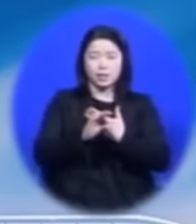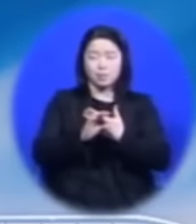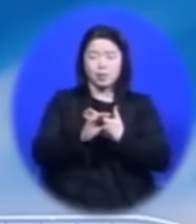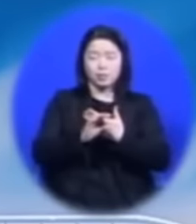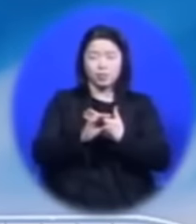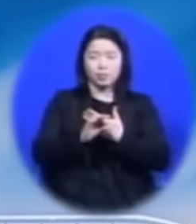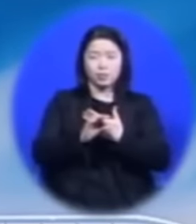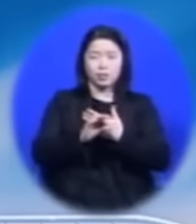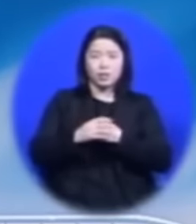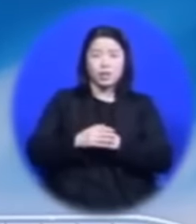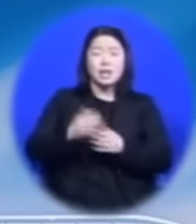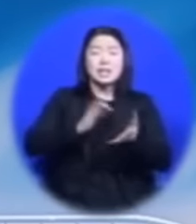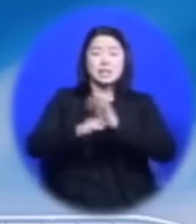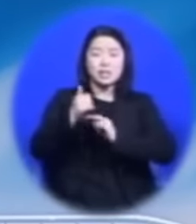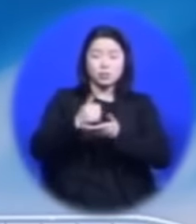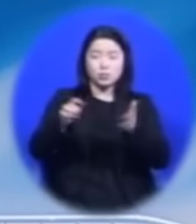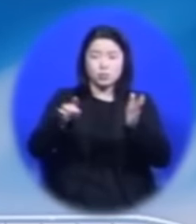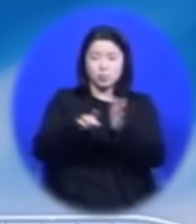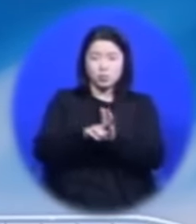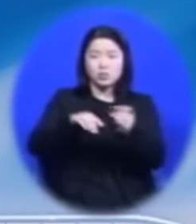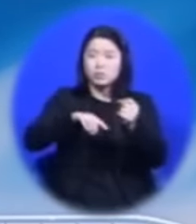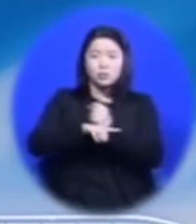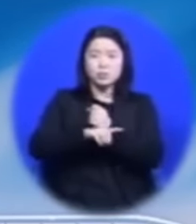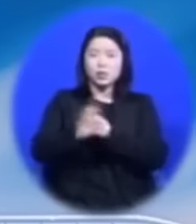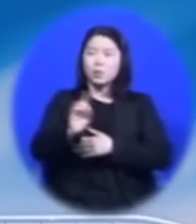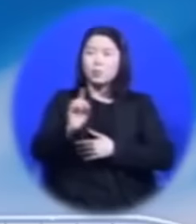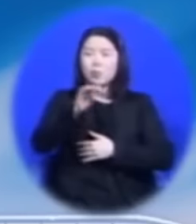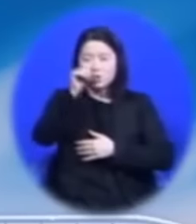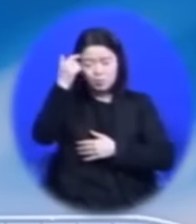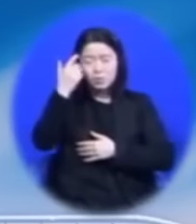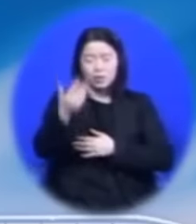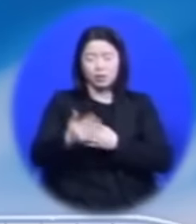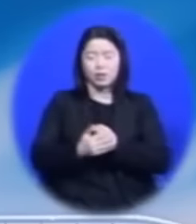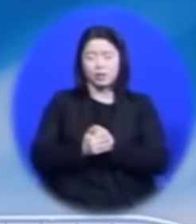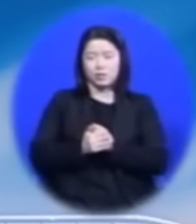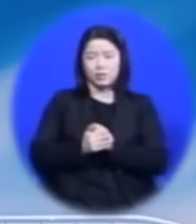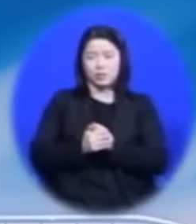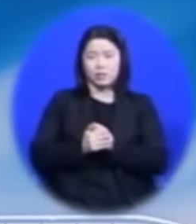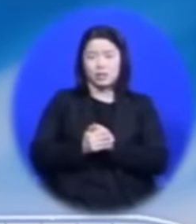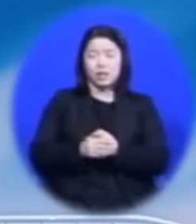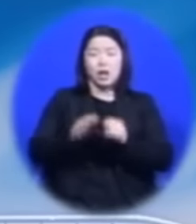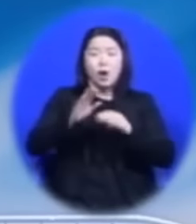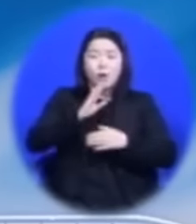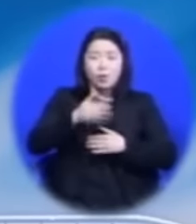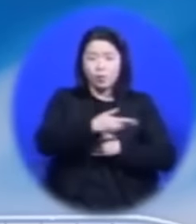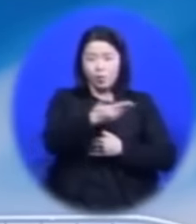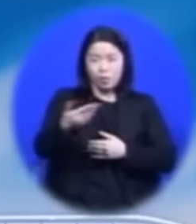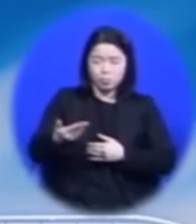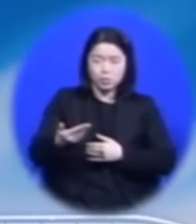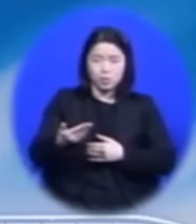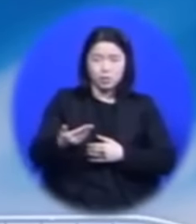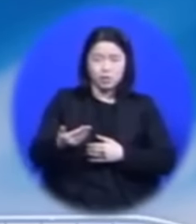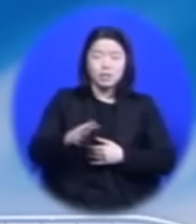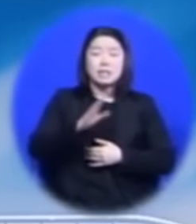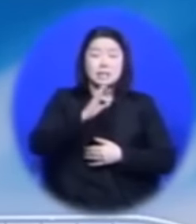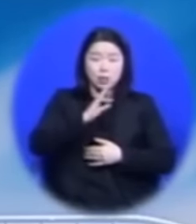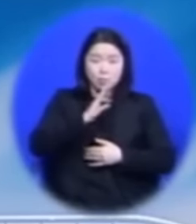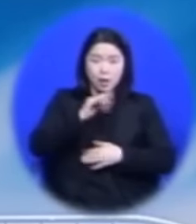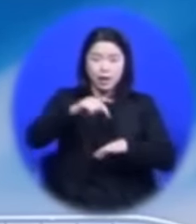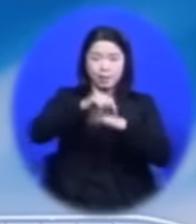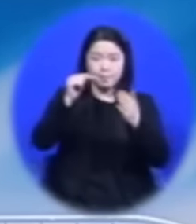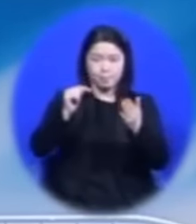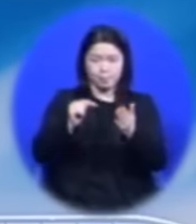그렇다면 예수 믿은 의미가 뭐가 있겠습니까? 그러므로 여러분들이 정말